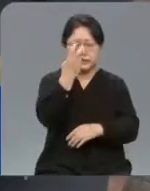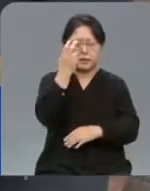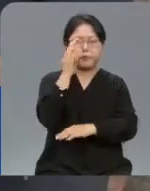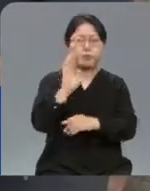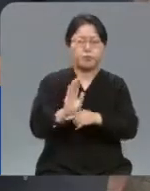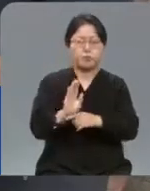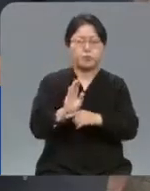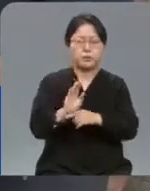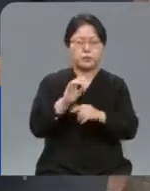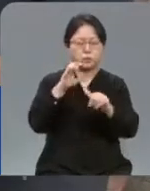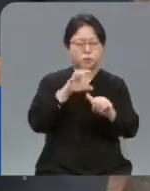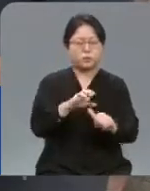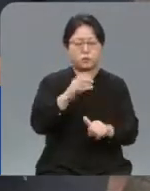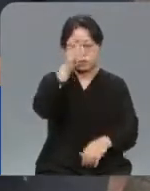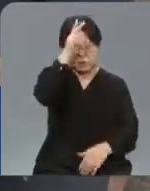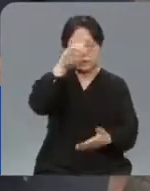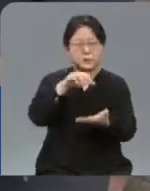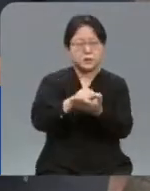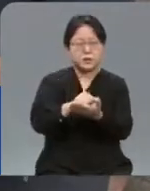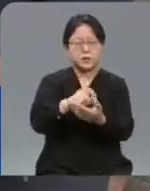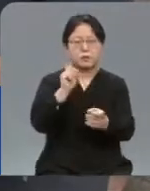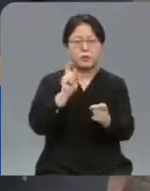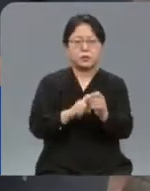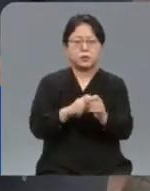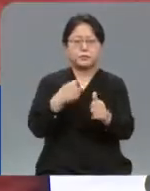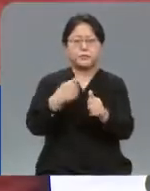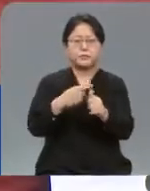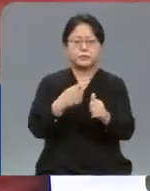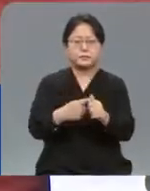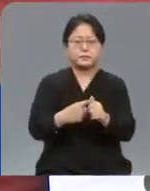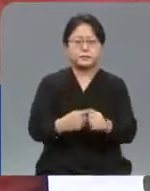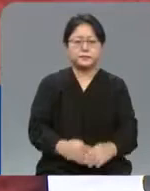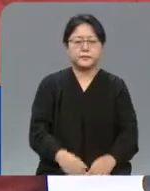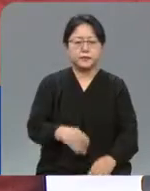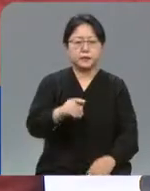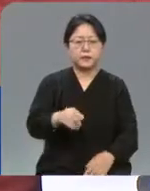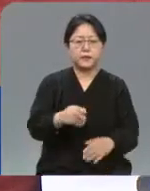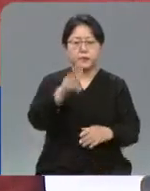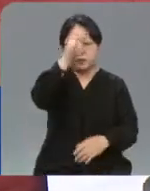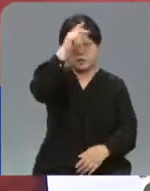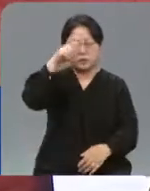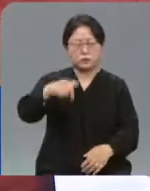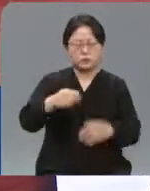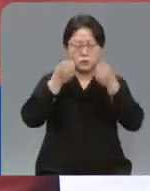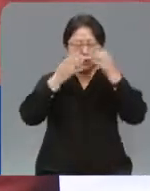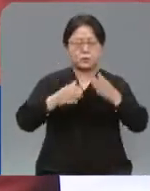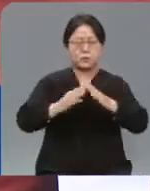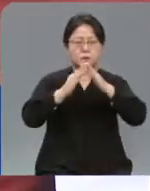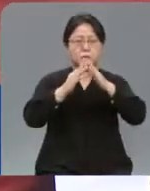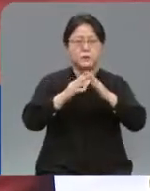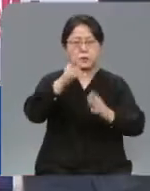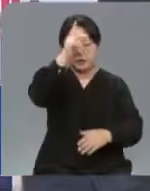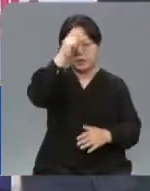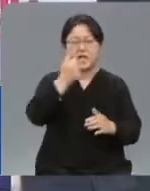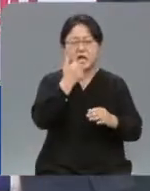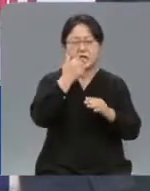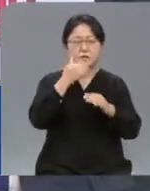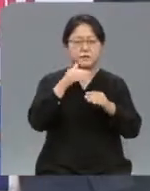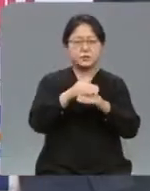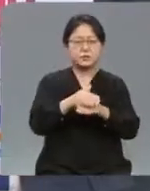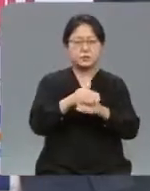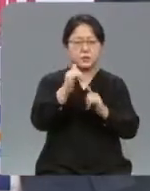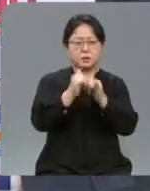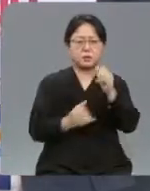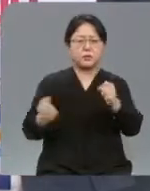공안통 제로 경찰의 장악하려는 것이라고 비난했습니다 이들은 경찰국 쑨 30 경찰 민주주의 역사를 거스르는